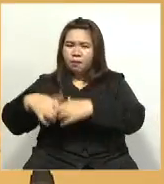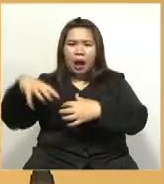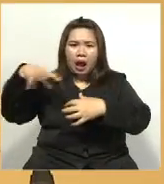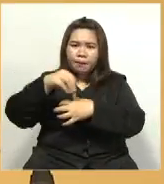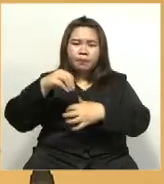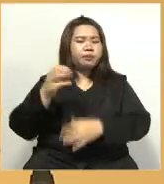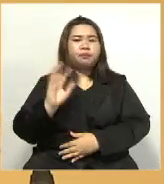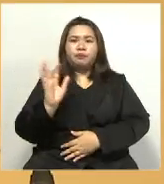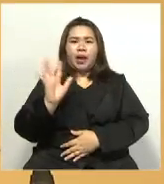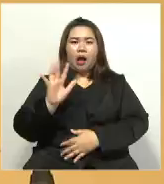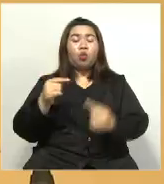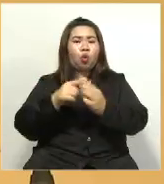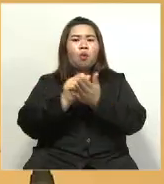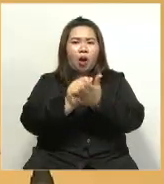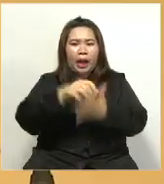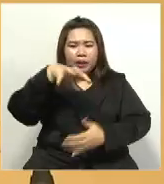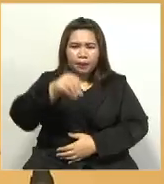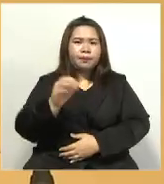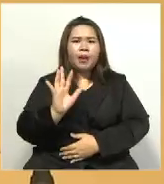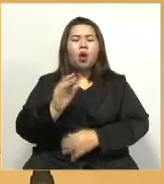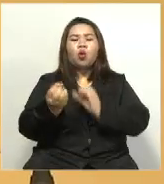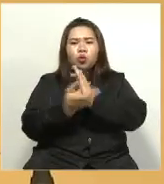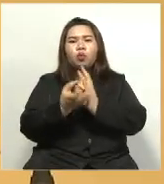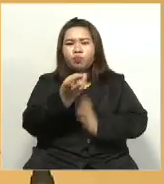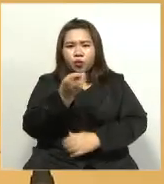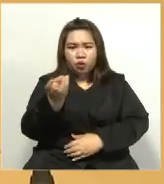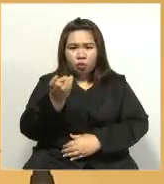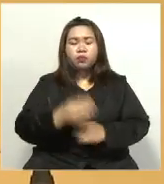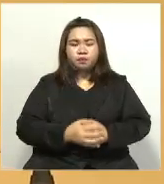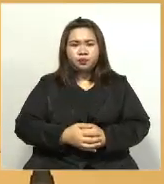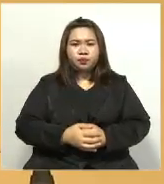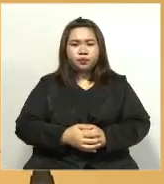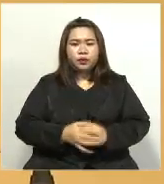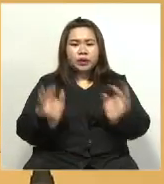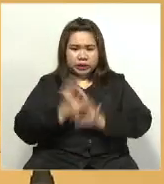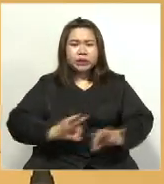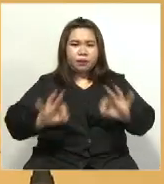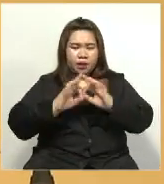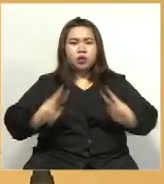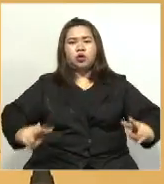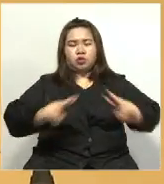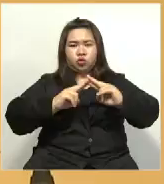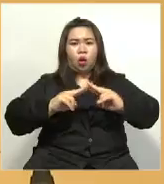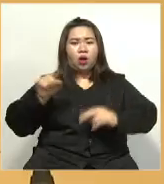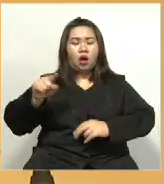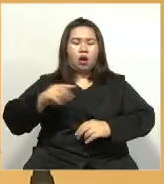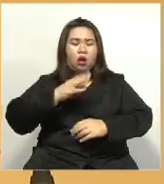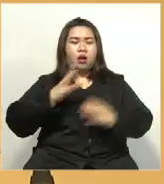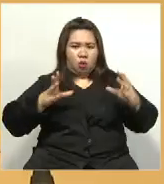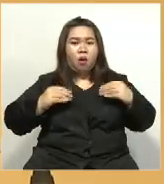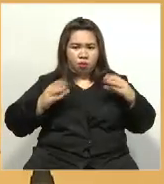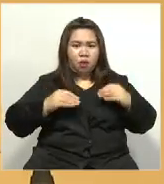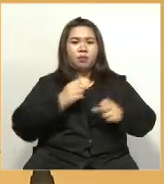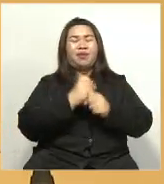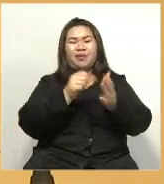การขนาดใหญ่เนี่ยพยายามให้มันมีผลกระทบให้น้อยที่สุดซึ่งท่านรัฐมนตรีพลังงานก็รับไปแก้ไขแต่อย่างไร